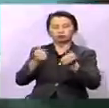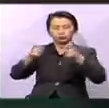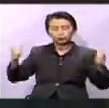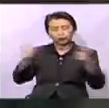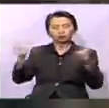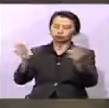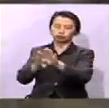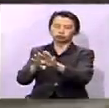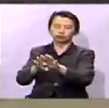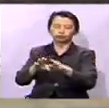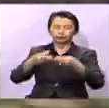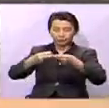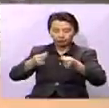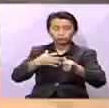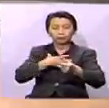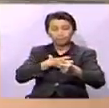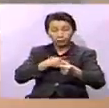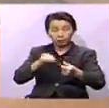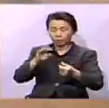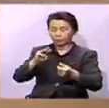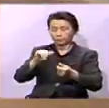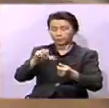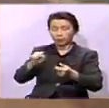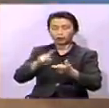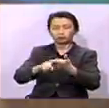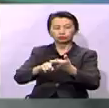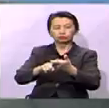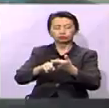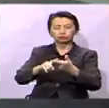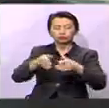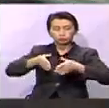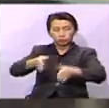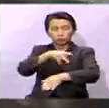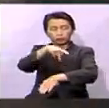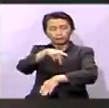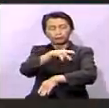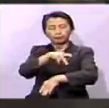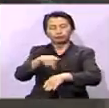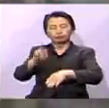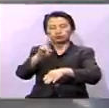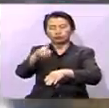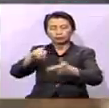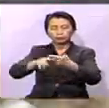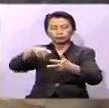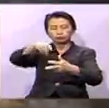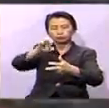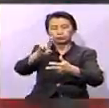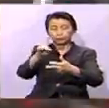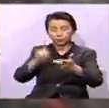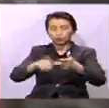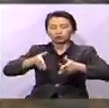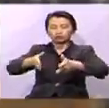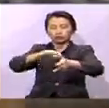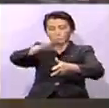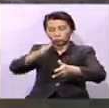Antaranya di jajahan Pasir Mas, iaitu Jalan Panglima Bayu Rantau Panjang, Jeram Perdah, Jalan